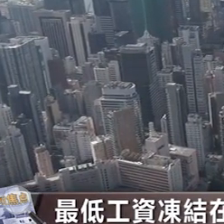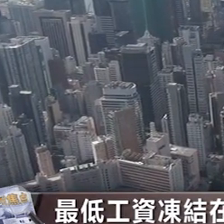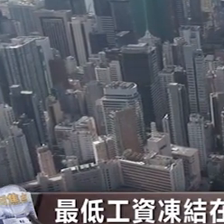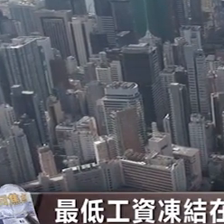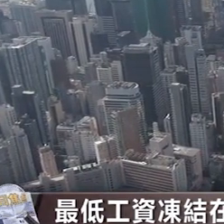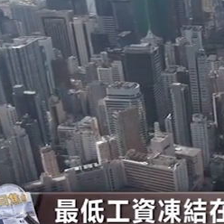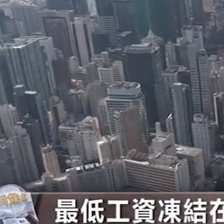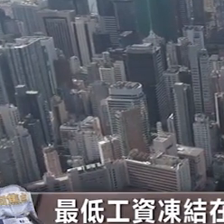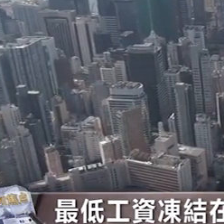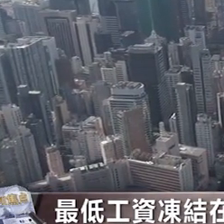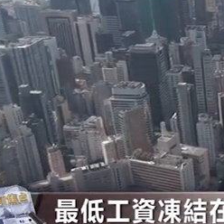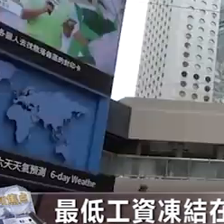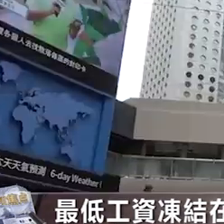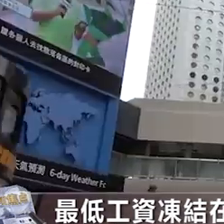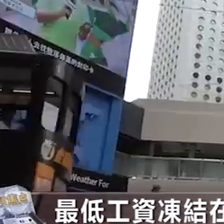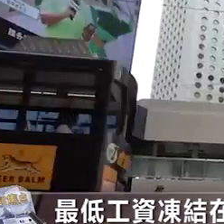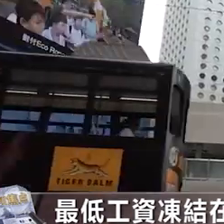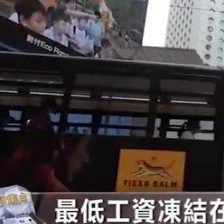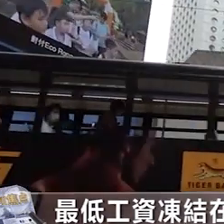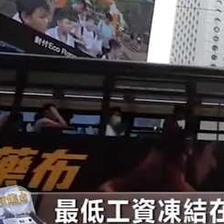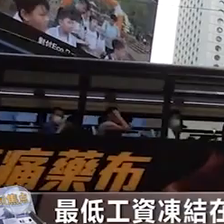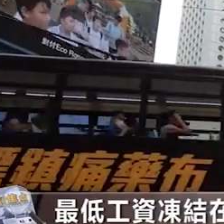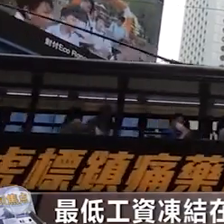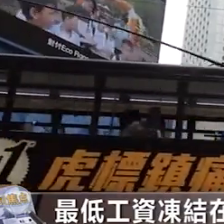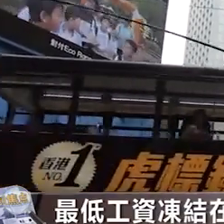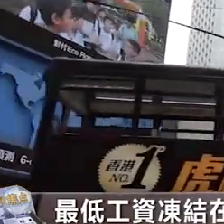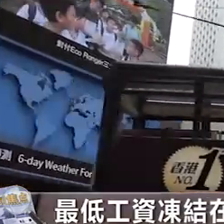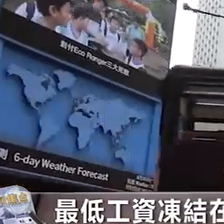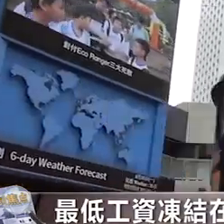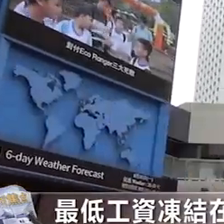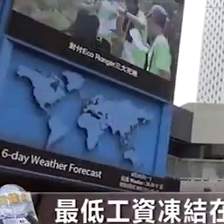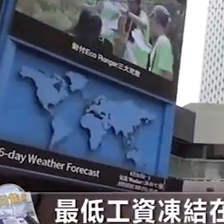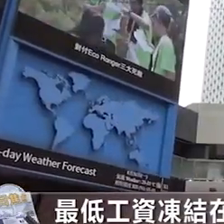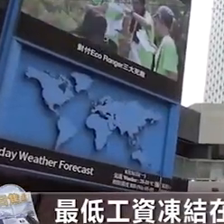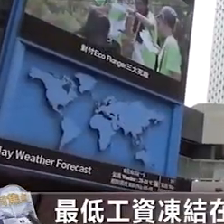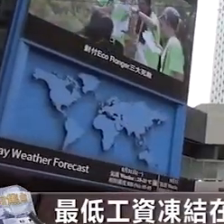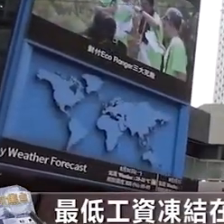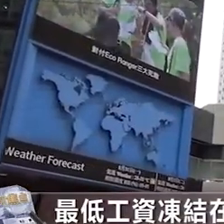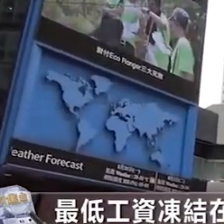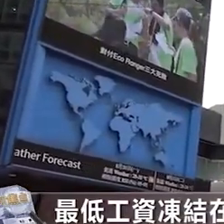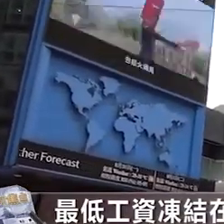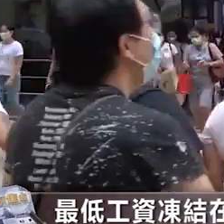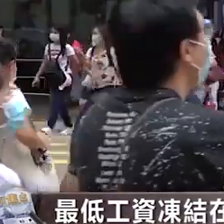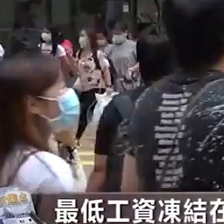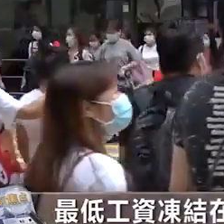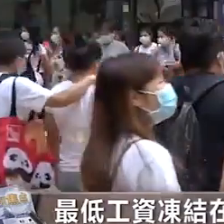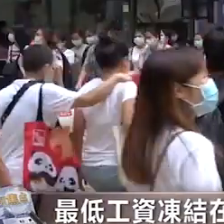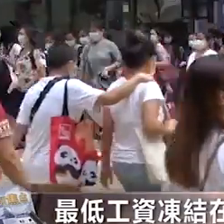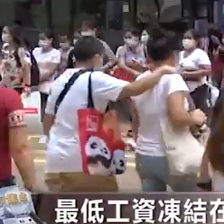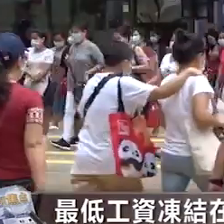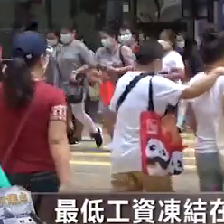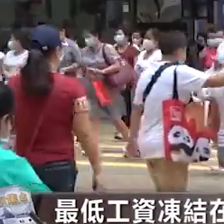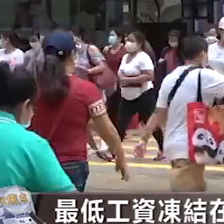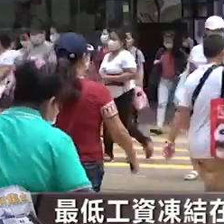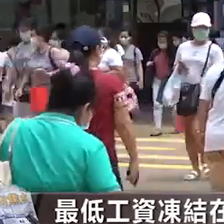水平在37.5元。他又表示，政府对法定最低工资的政策目标是要顾及工资过低同